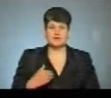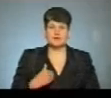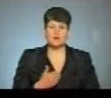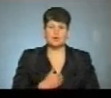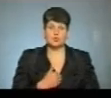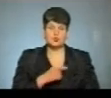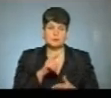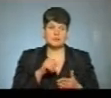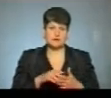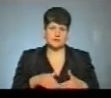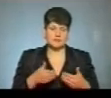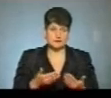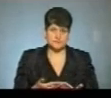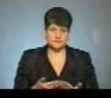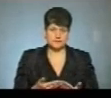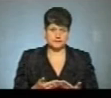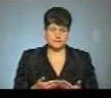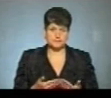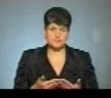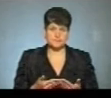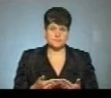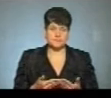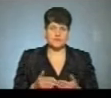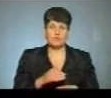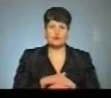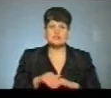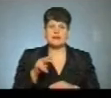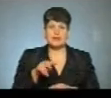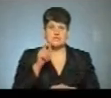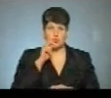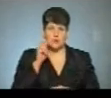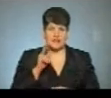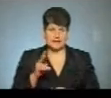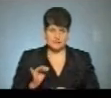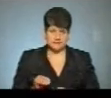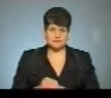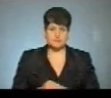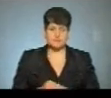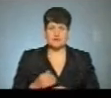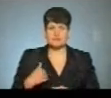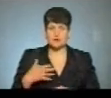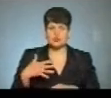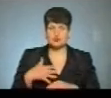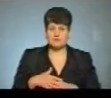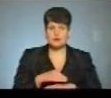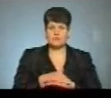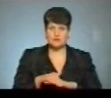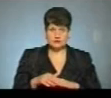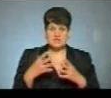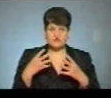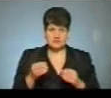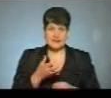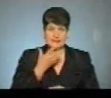хочу задати питання. Це з вулиці Лесі Українки. Бо, розумієте, на дворі вже от